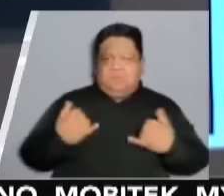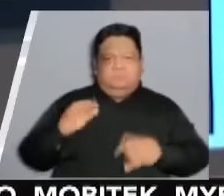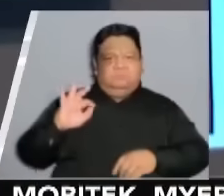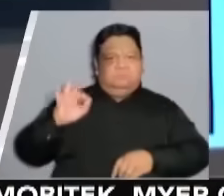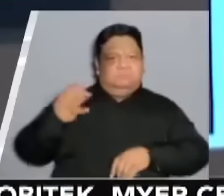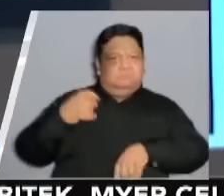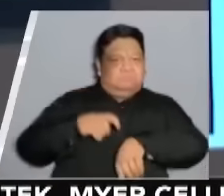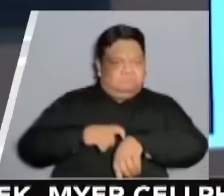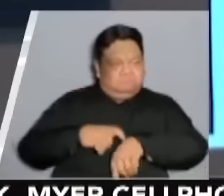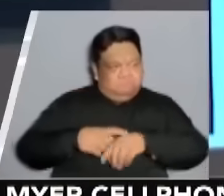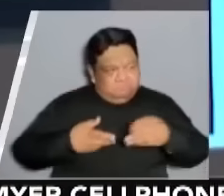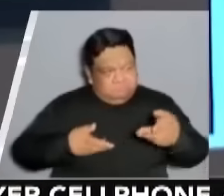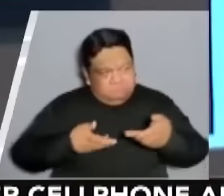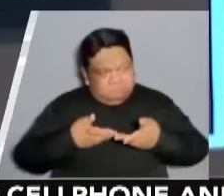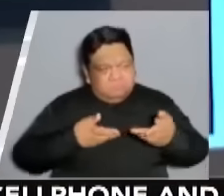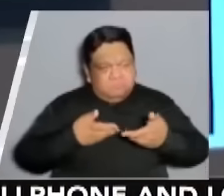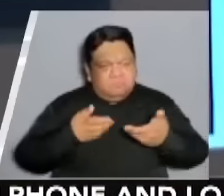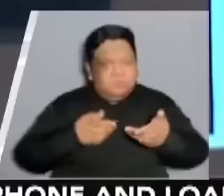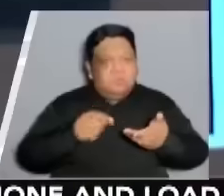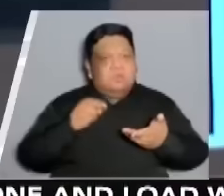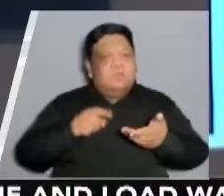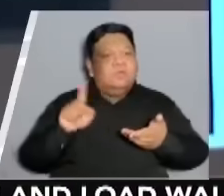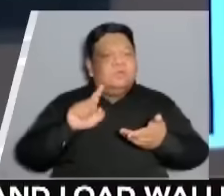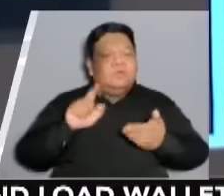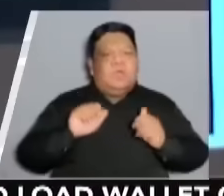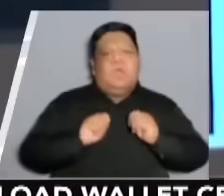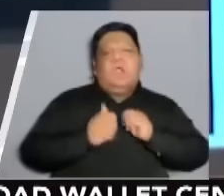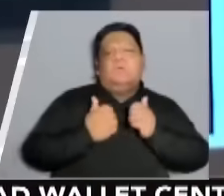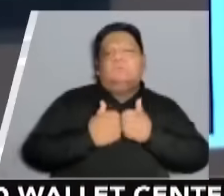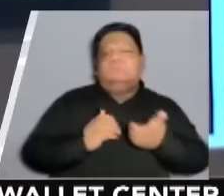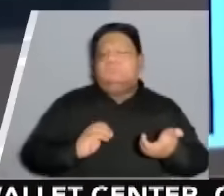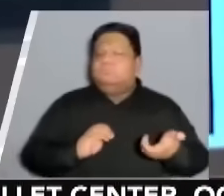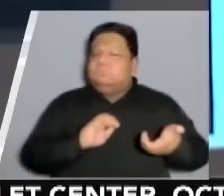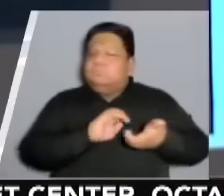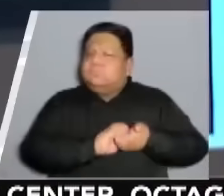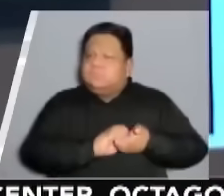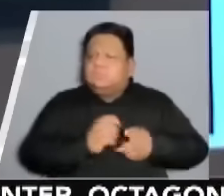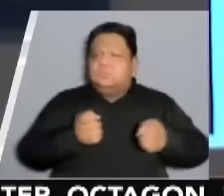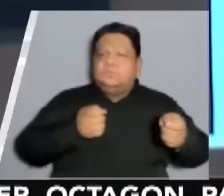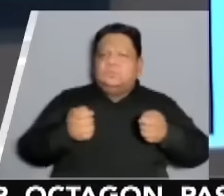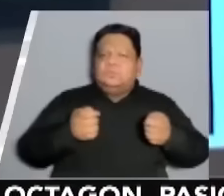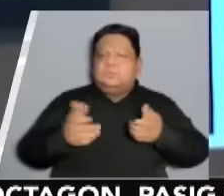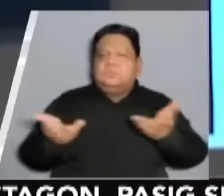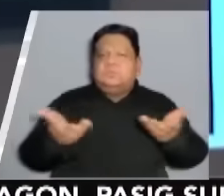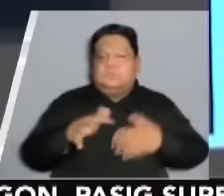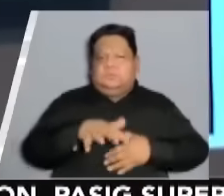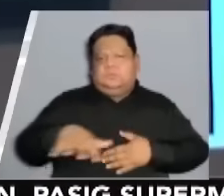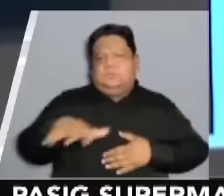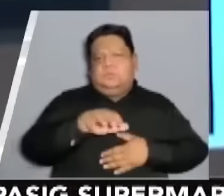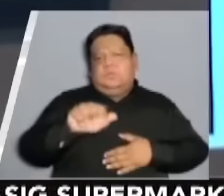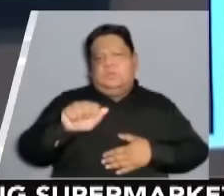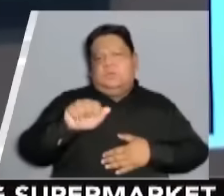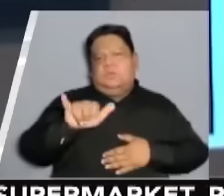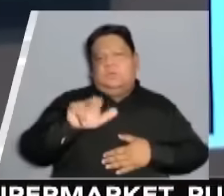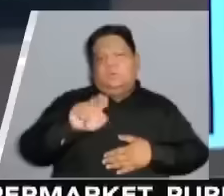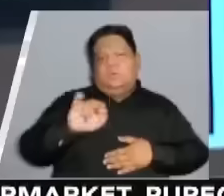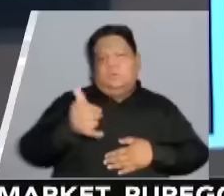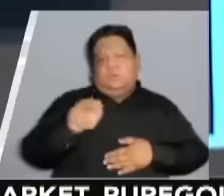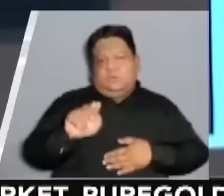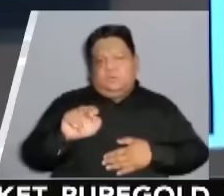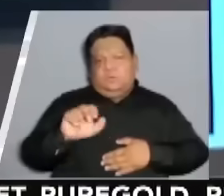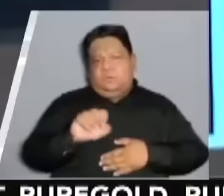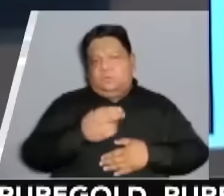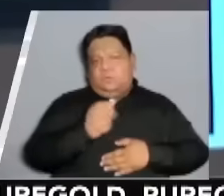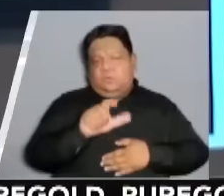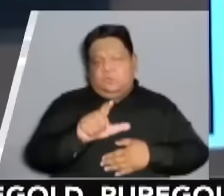magkatuwang na pamamahala sa sitwasyon sa Ayungin Show. Gate ng Pilipinas, hindi ito papipigil sa